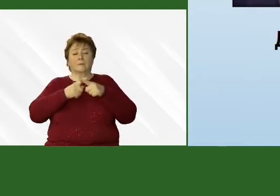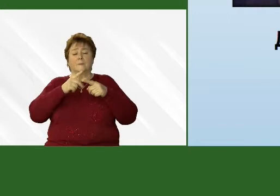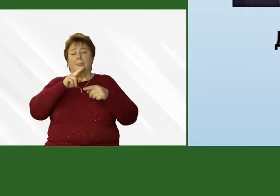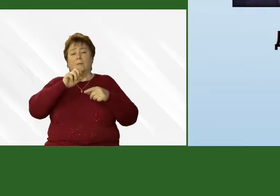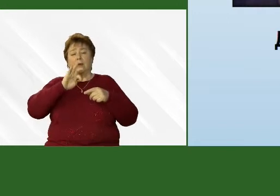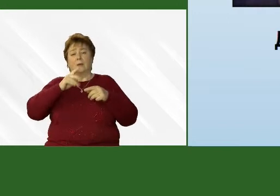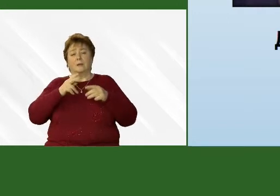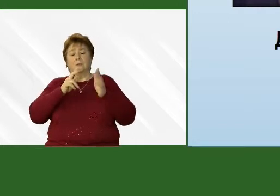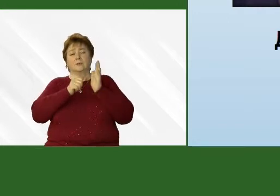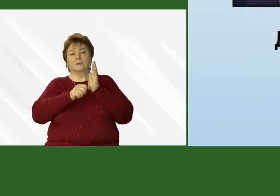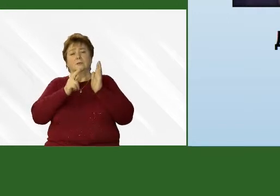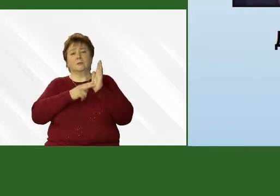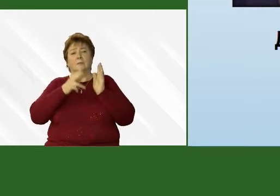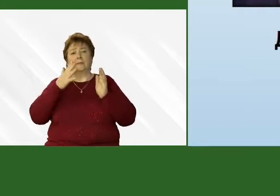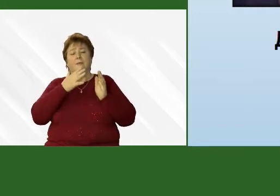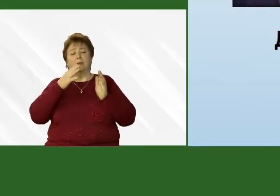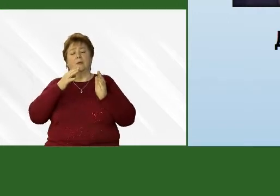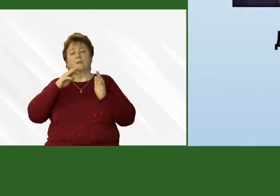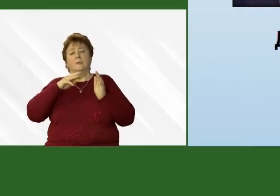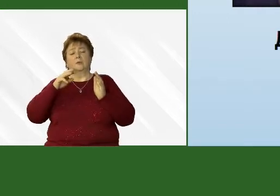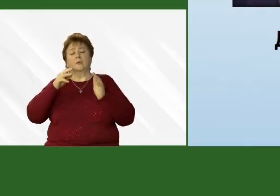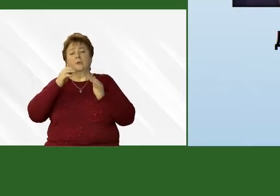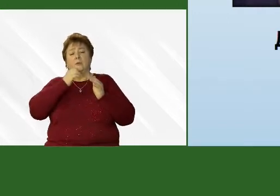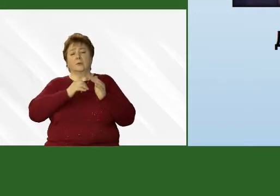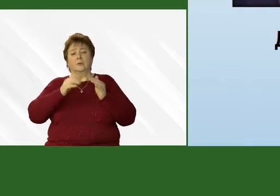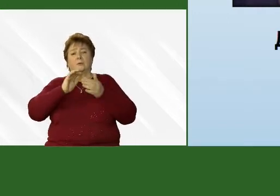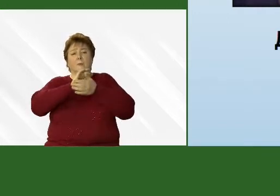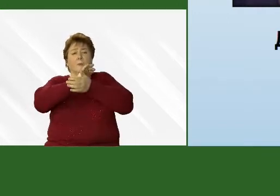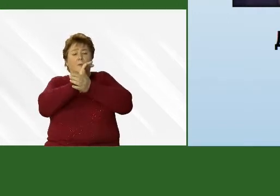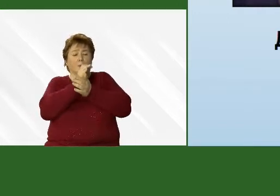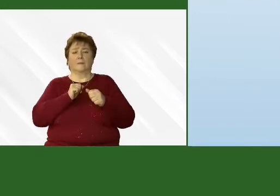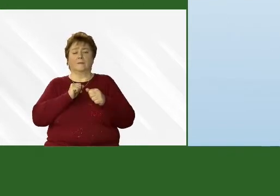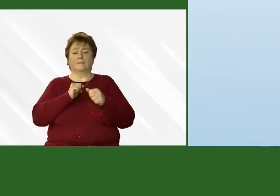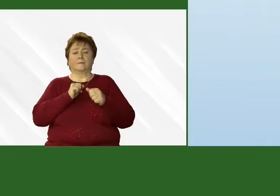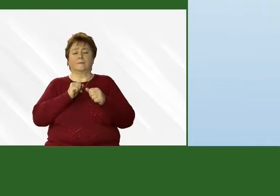параллели 67 градусов 5 минут южной широты был затерт льдами.